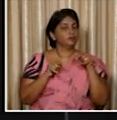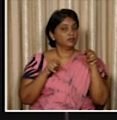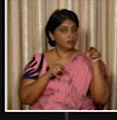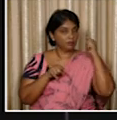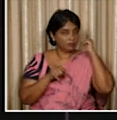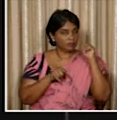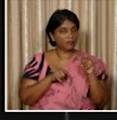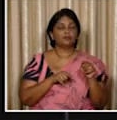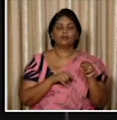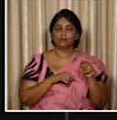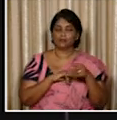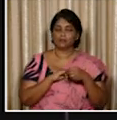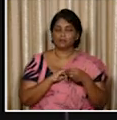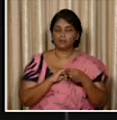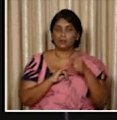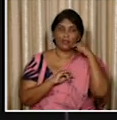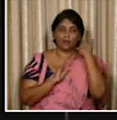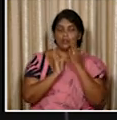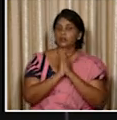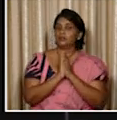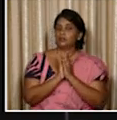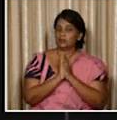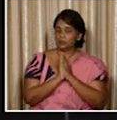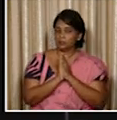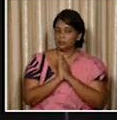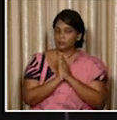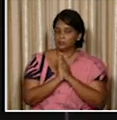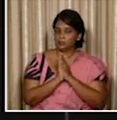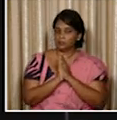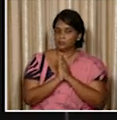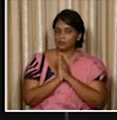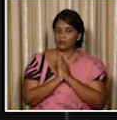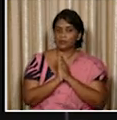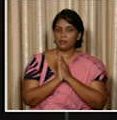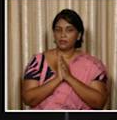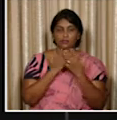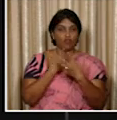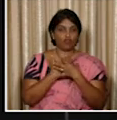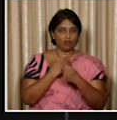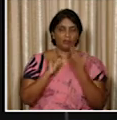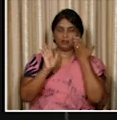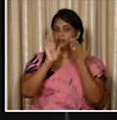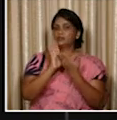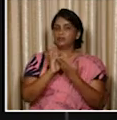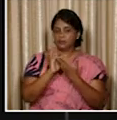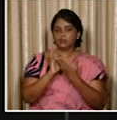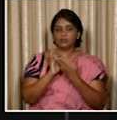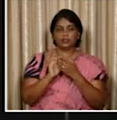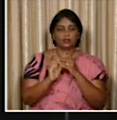குறிப்பாக ஒரு வணக்கம் செலுத்த வேண்டிய நிலையிலே இருக்கின்ற அந்த மக்கள் தங்களுடைய வணக்கத்தை செலுத்த